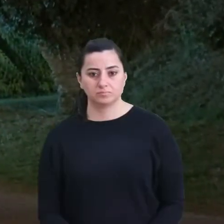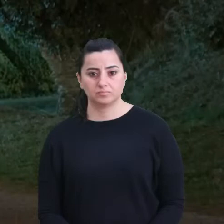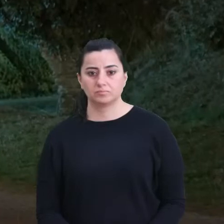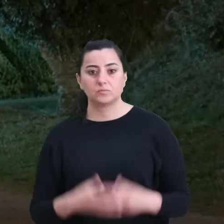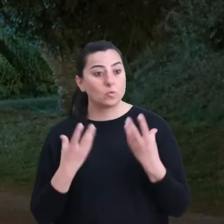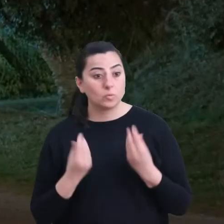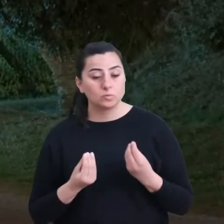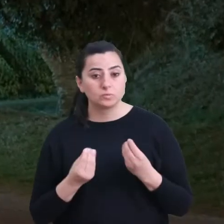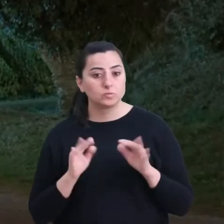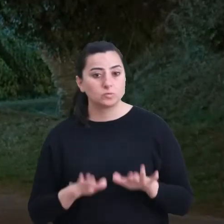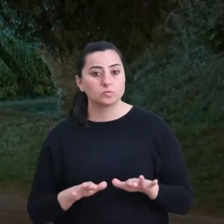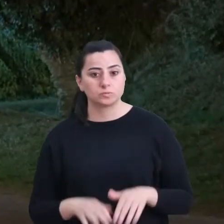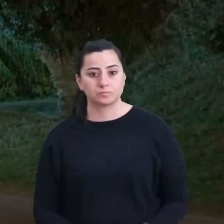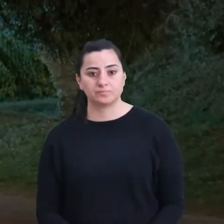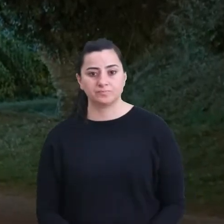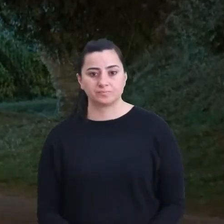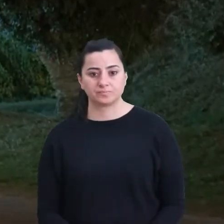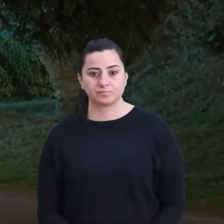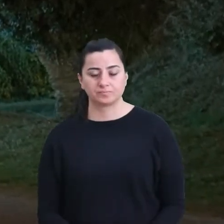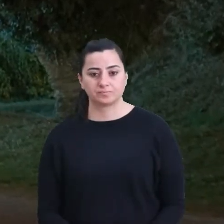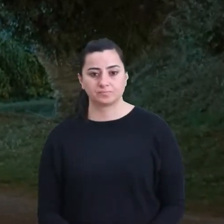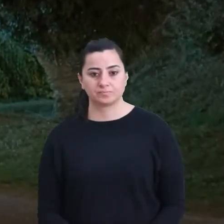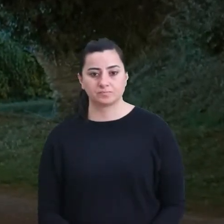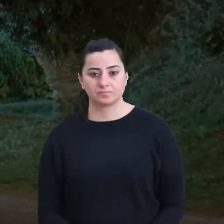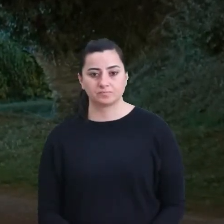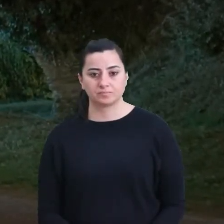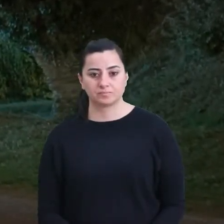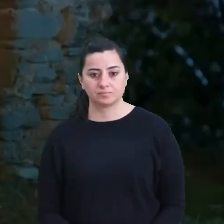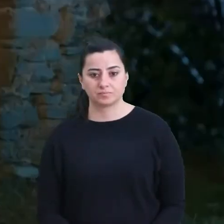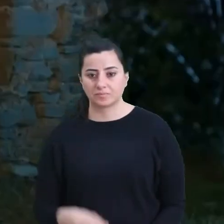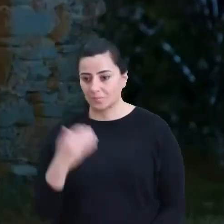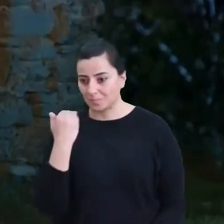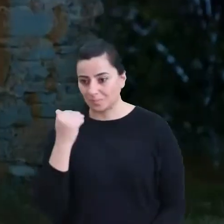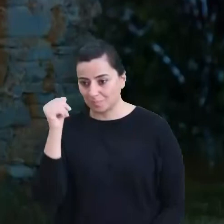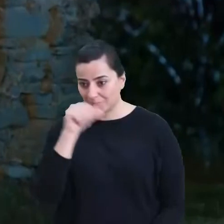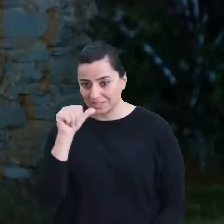Ne oldu? Niye durdun? Ay, benzinim mi bitti yine?